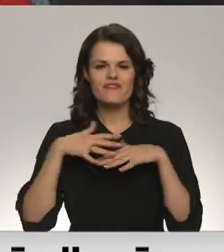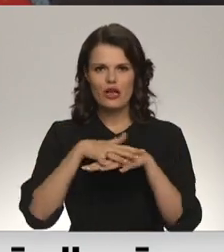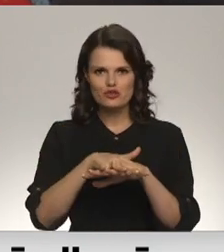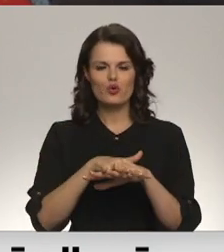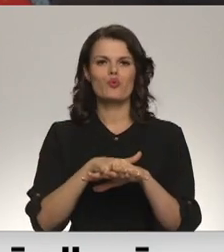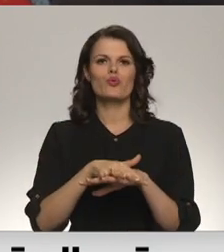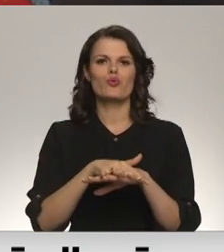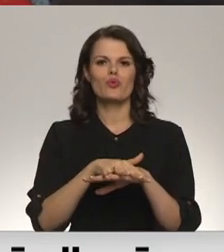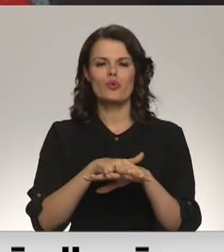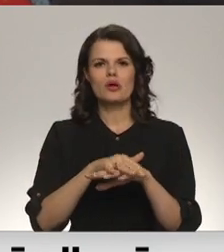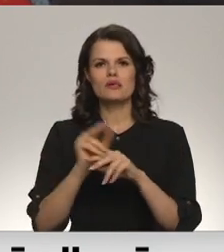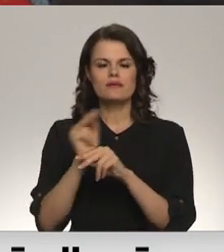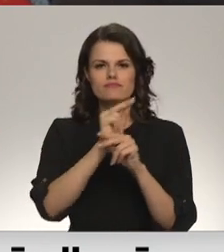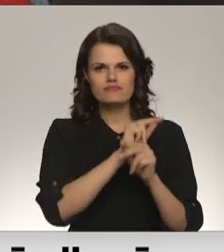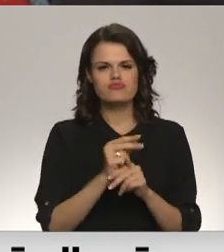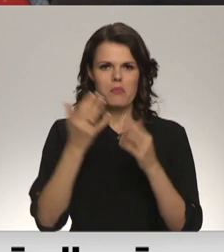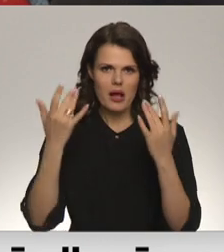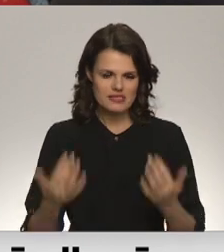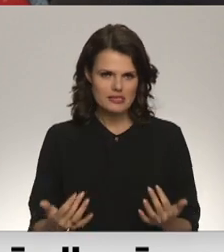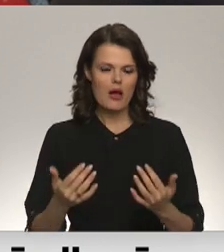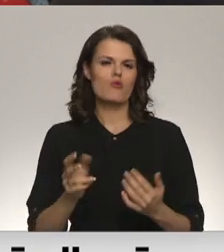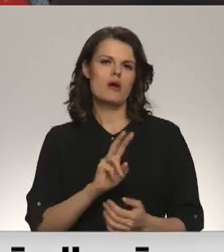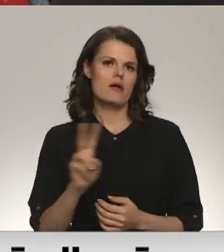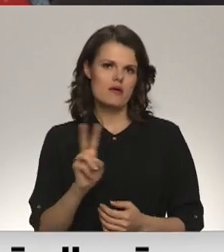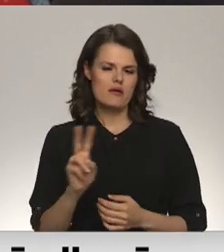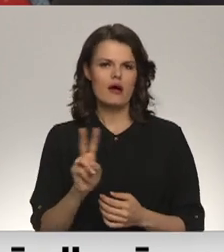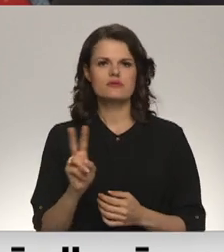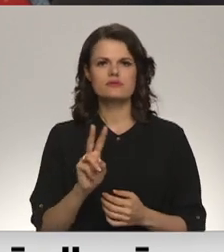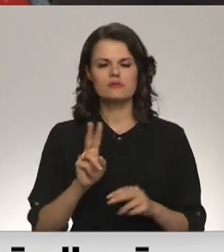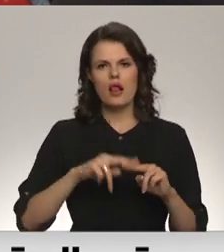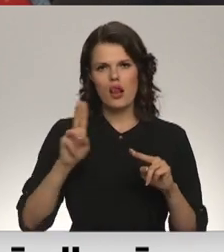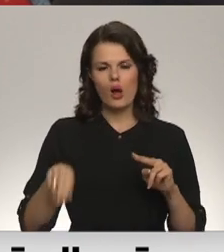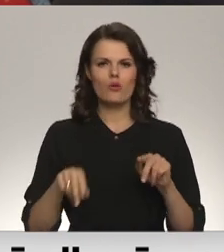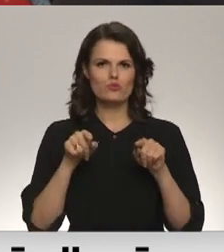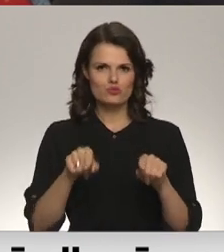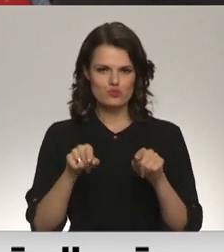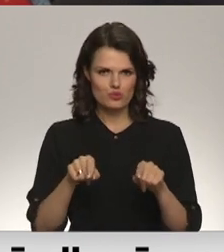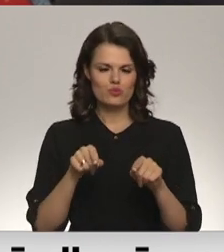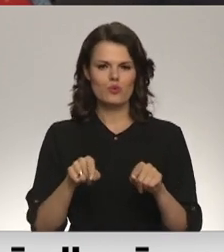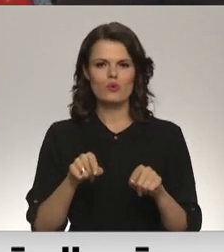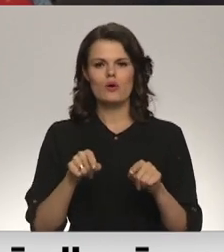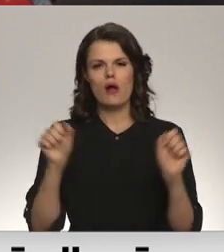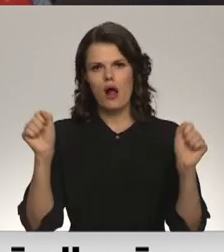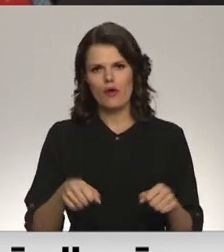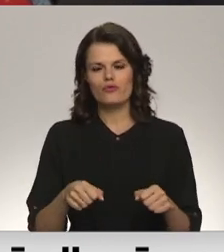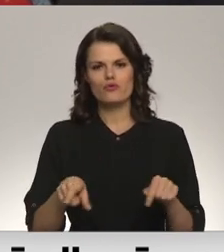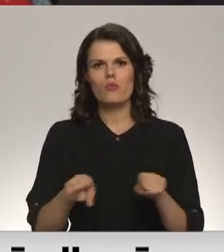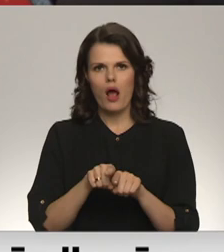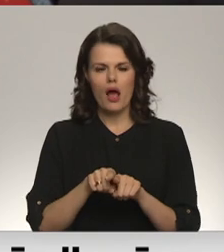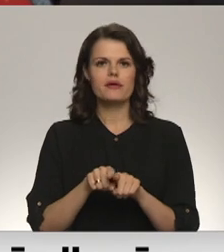infrastruktūras pilnveidošanas pasākumi, kas ļauj šo te ātrumu